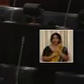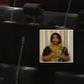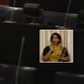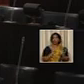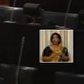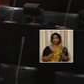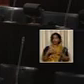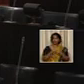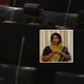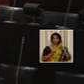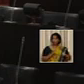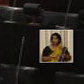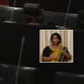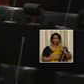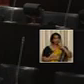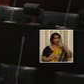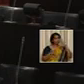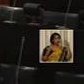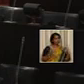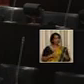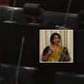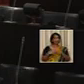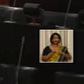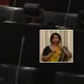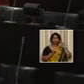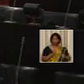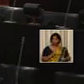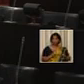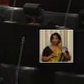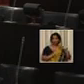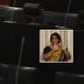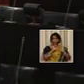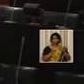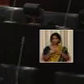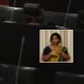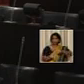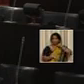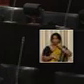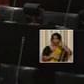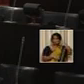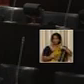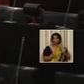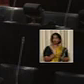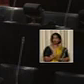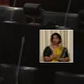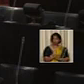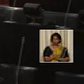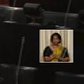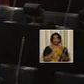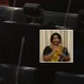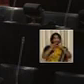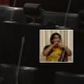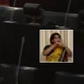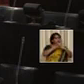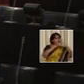अमात्यवरय कैबिनेट मंडलेट दनुंदी मे नमतुरुव कैबिनेट मंडले विसीन पत्करनलाद कैबिनेट अनुकमिटुवा खरहा टेंडर